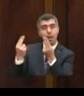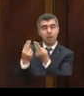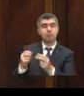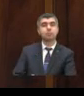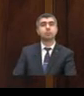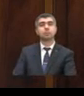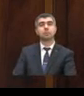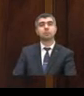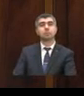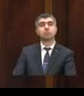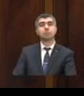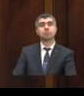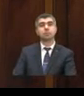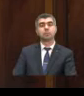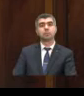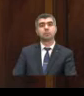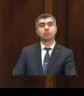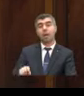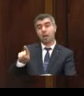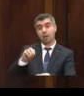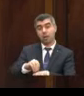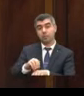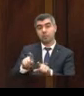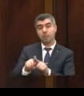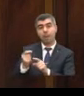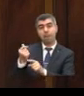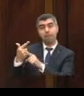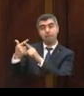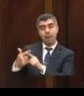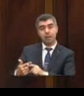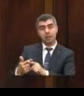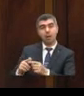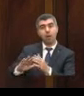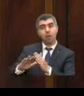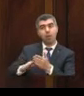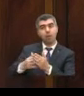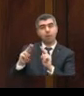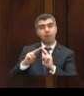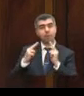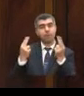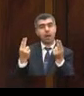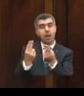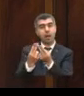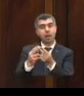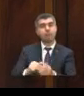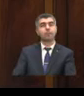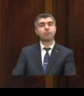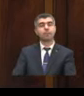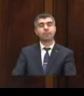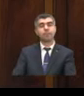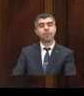فقد انعكست الأوضاع المالية والاقتصادية الدولية سلبا على